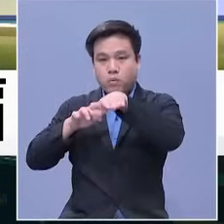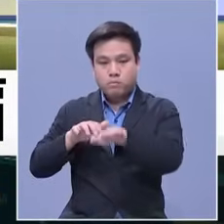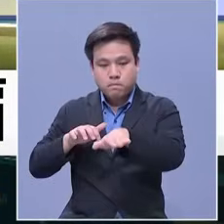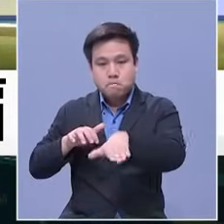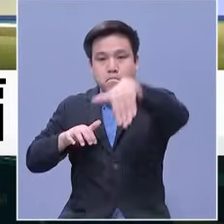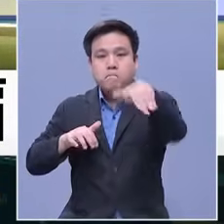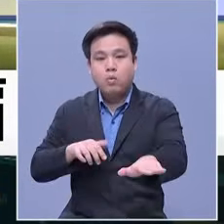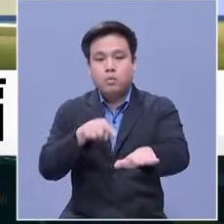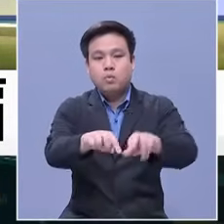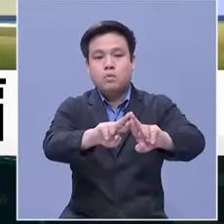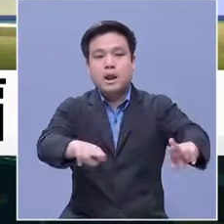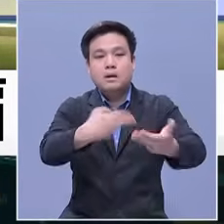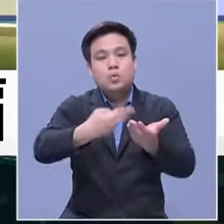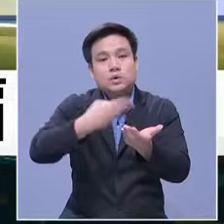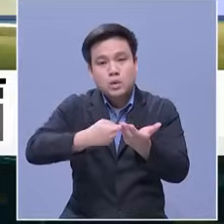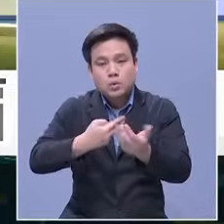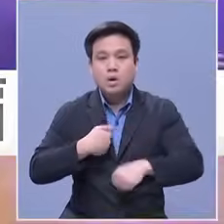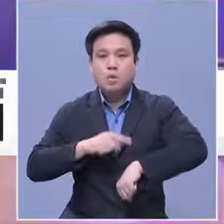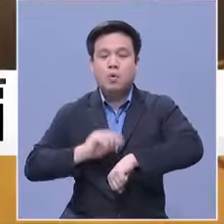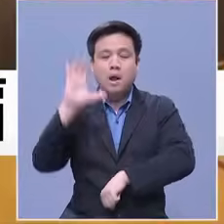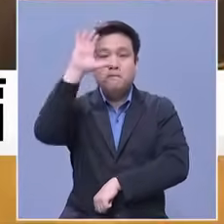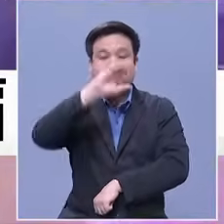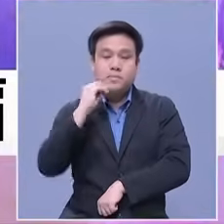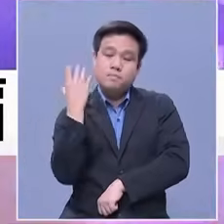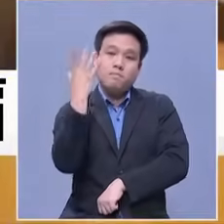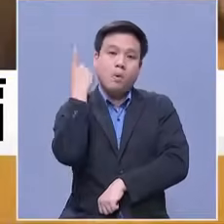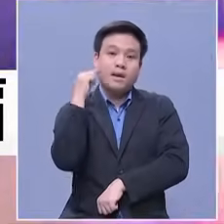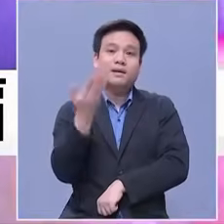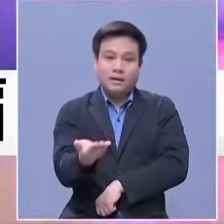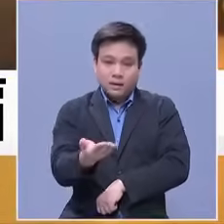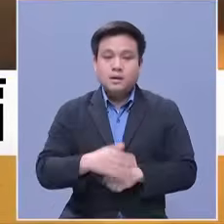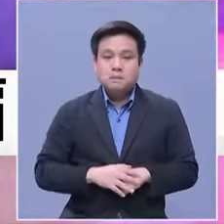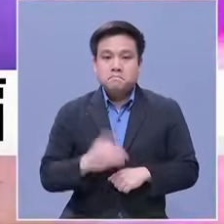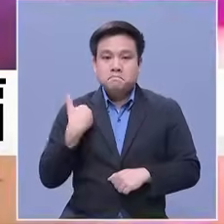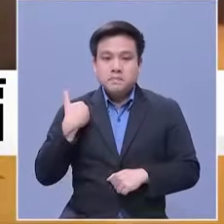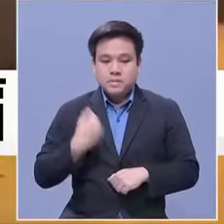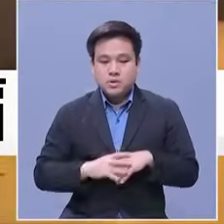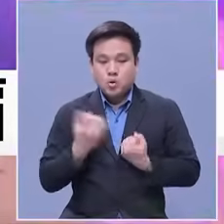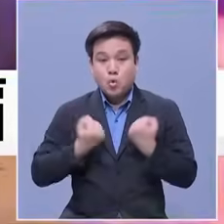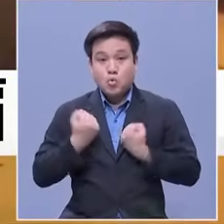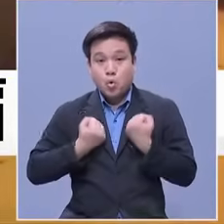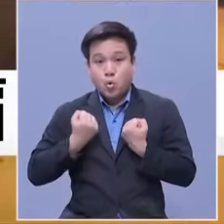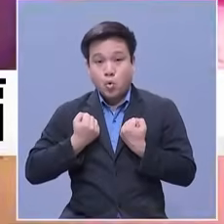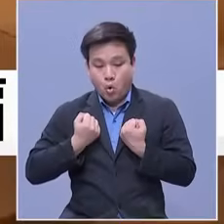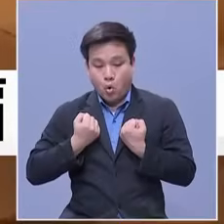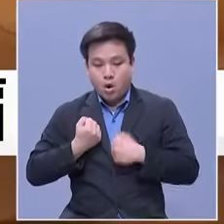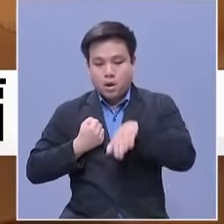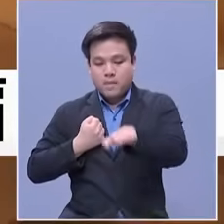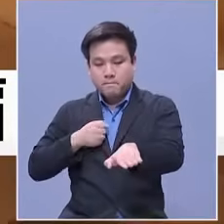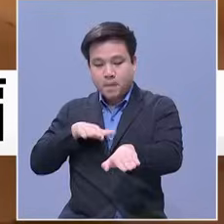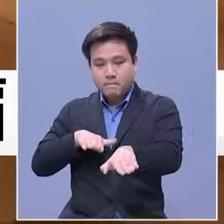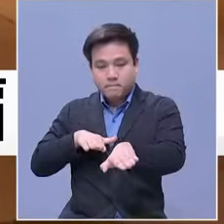านผู้ชมครับเมื่อช่วงกลางดึกที่ผ่านมานี่เองเกิดอุบัติเหตุรถยนต์พุ่งชนร้านก๋วยเตี๋ยวข้างทางแถวๆถนนศรีน